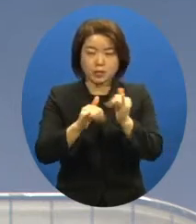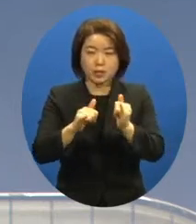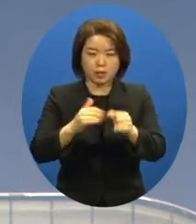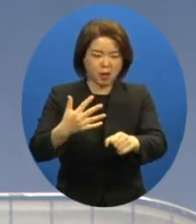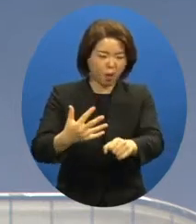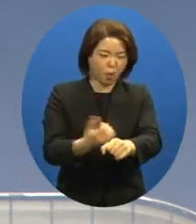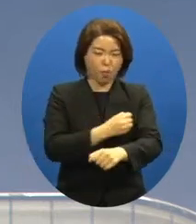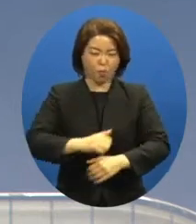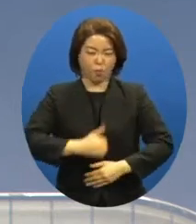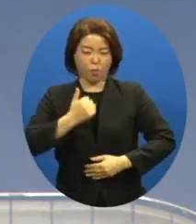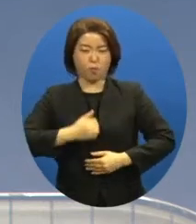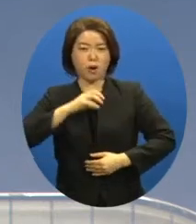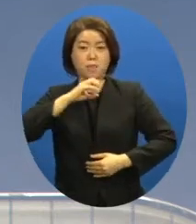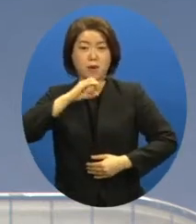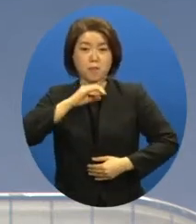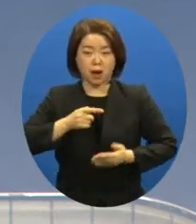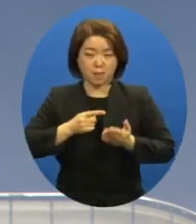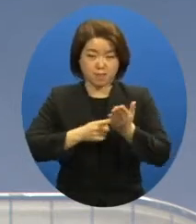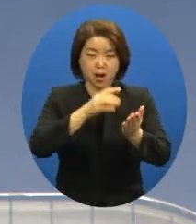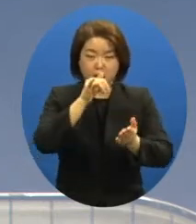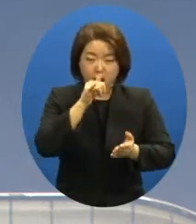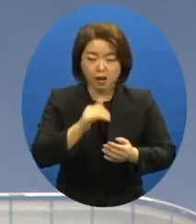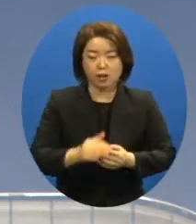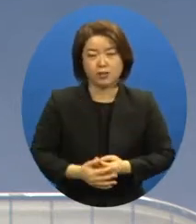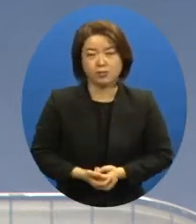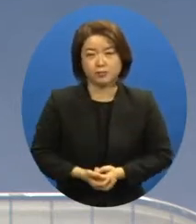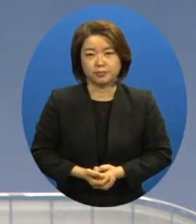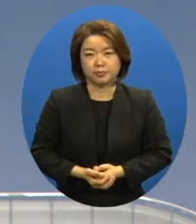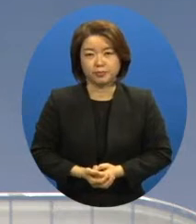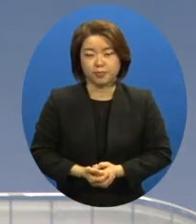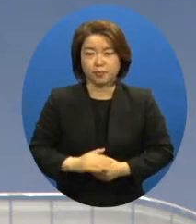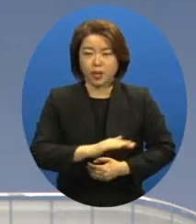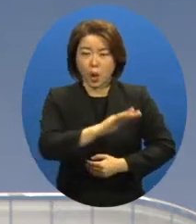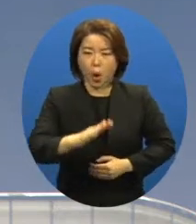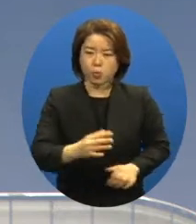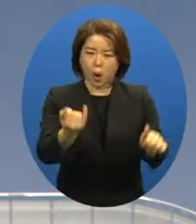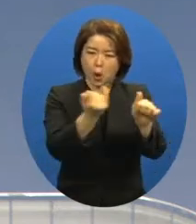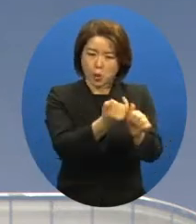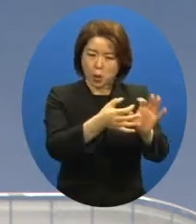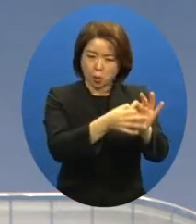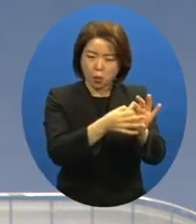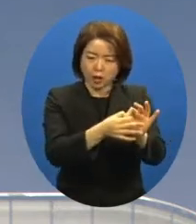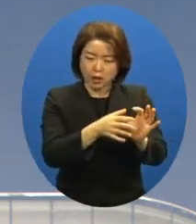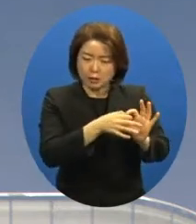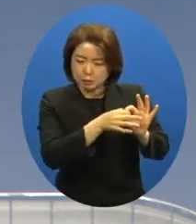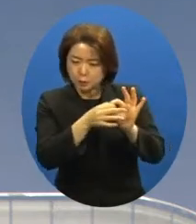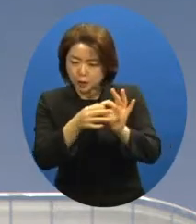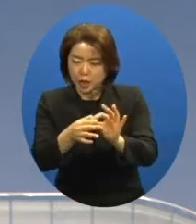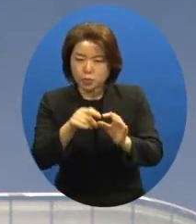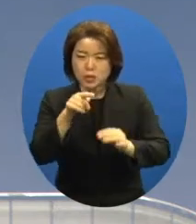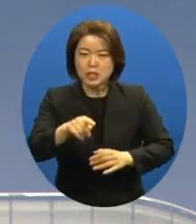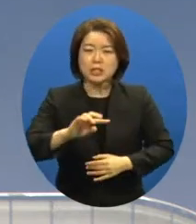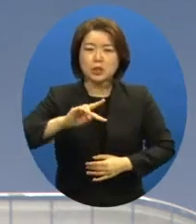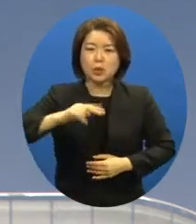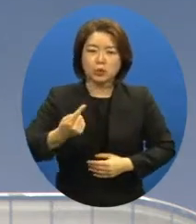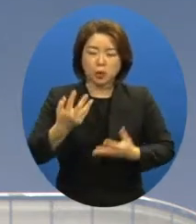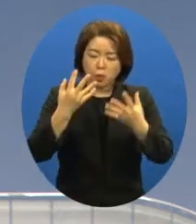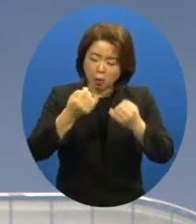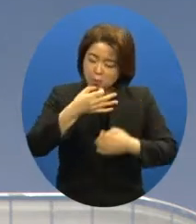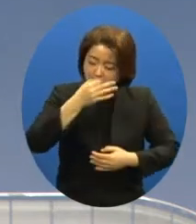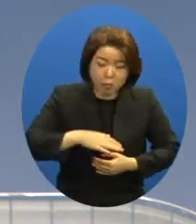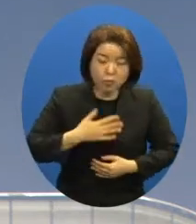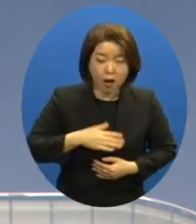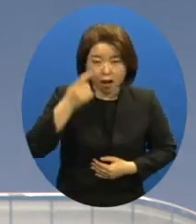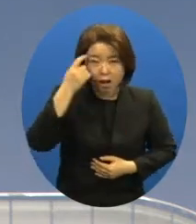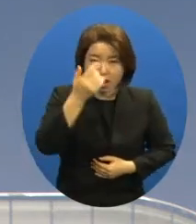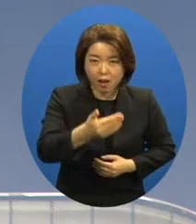내면서 항의를 했다고 했습니다. 우리가 결혼 관계를 유지하고 있는 것만도 얼마나 힘든 줄